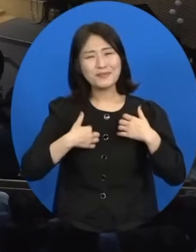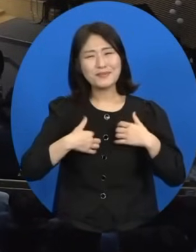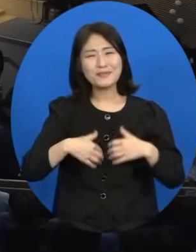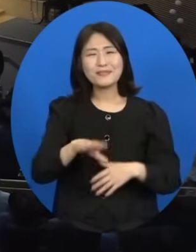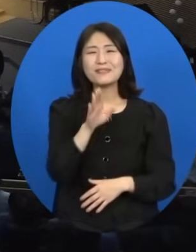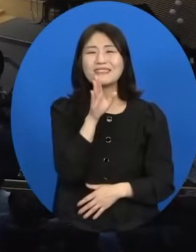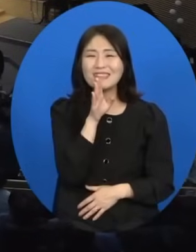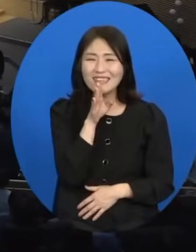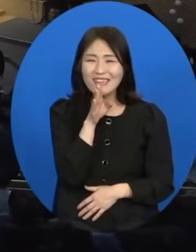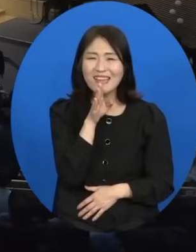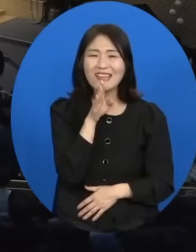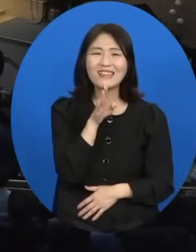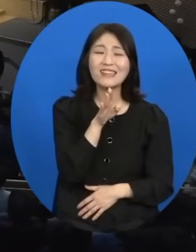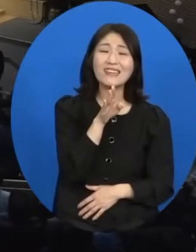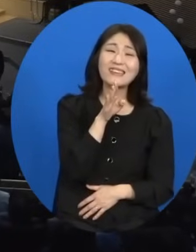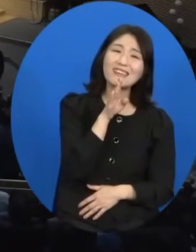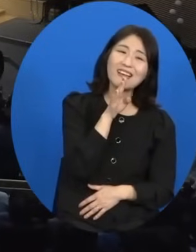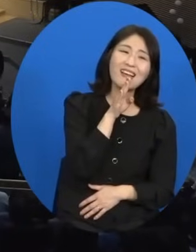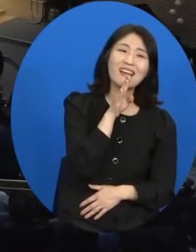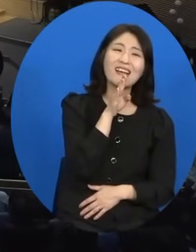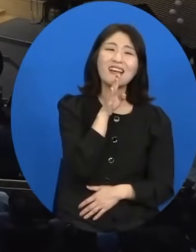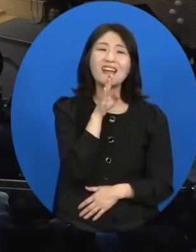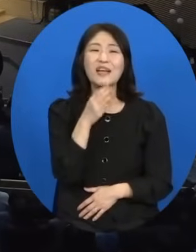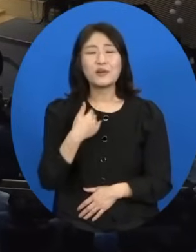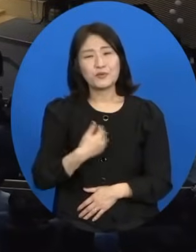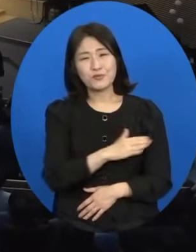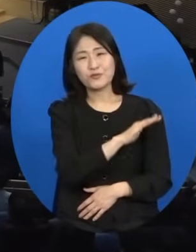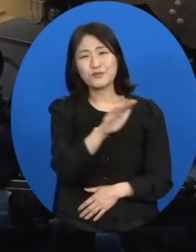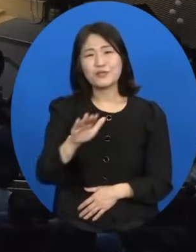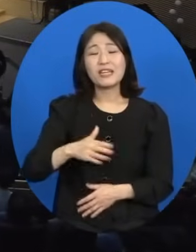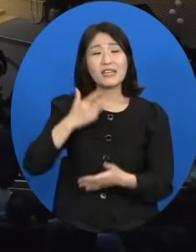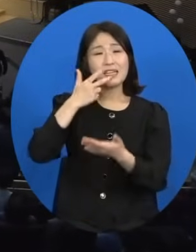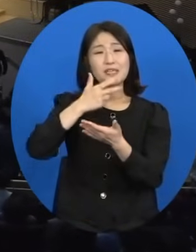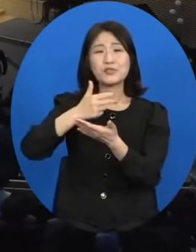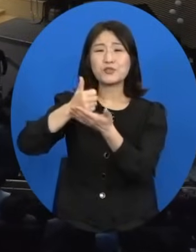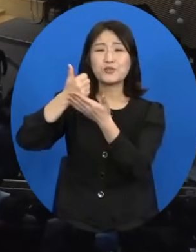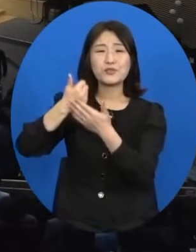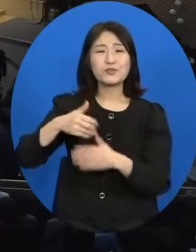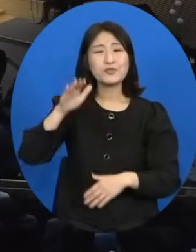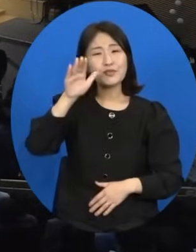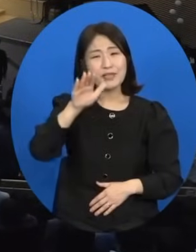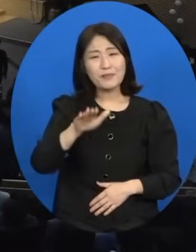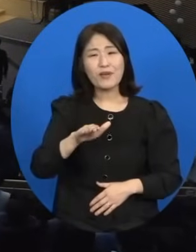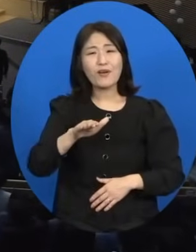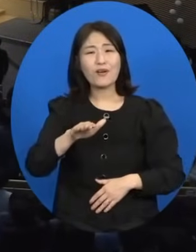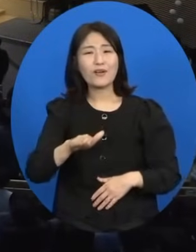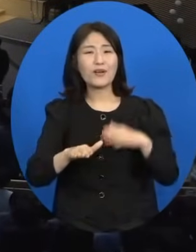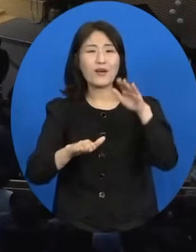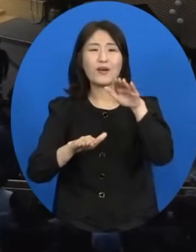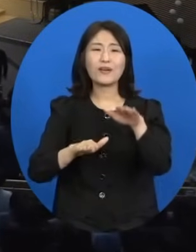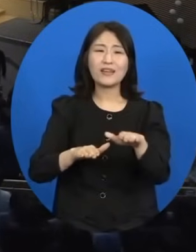즐거운 일 아닌가 우리 주님